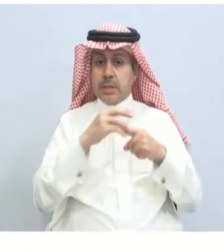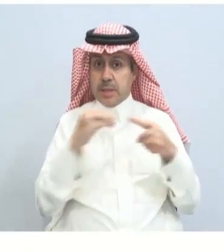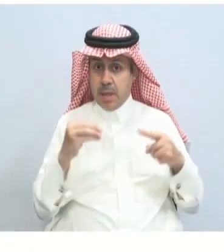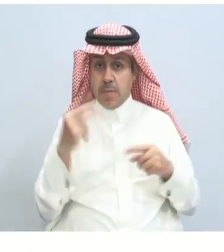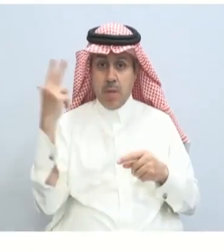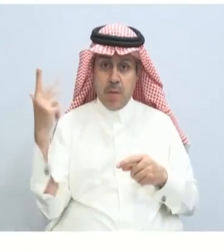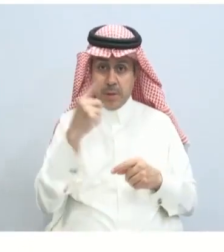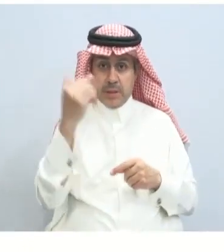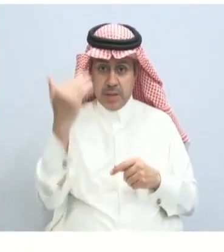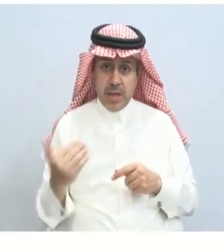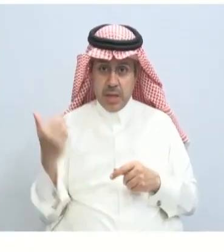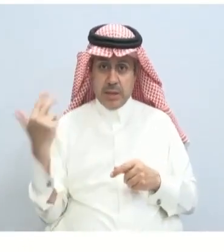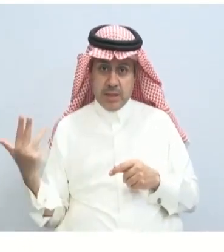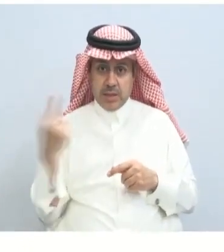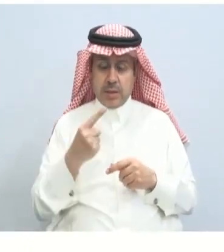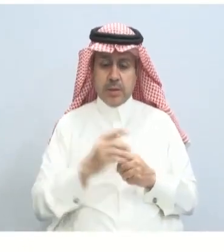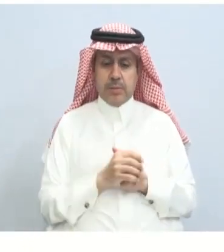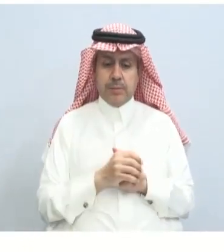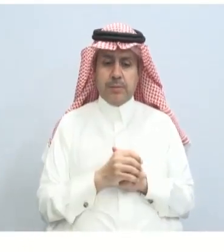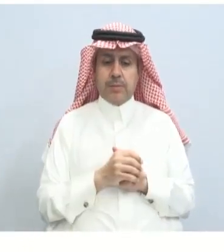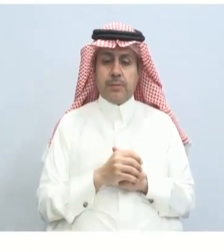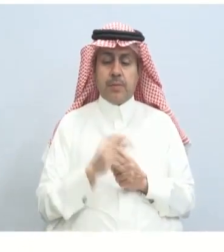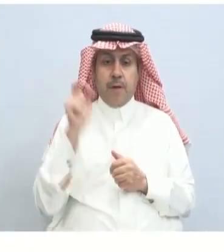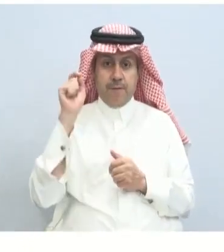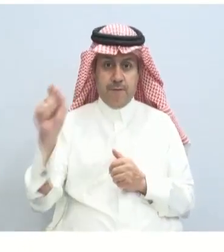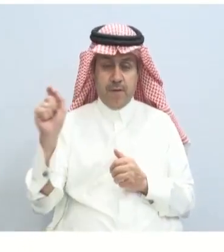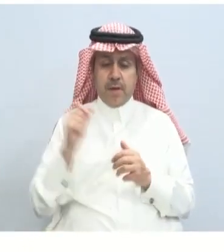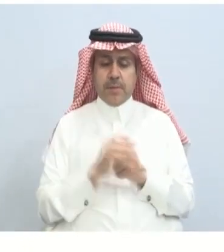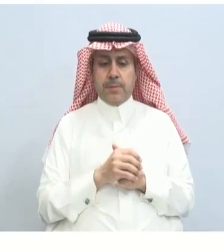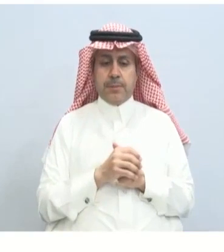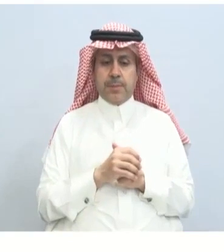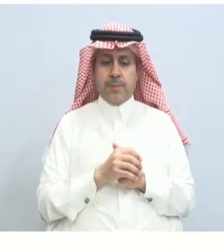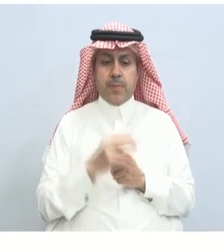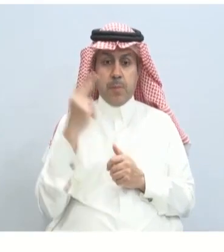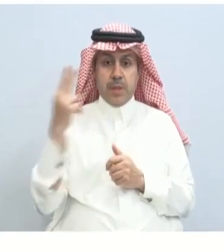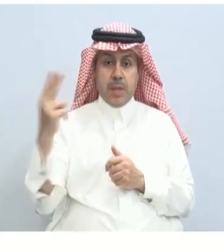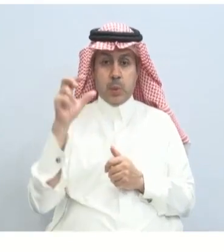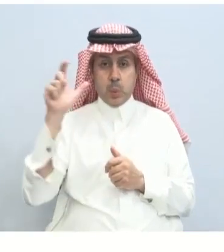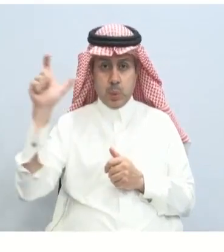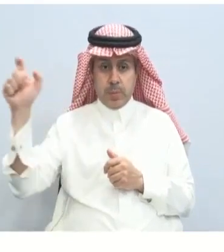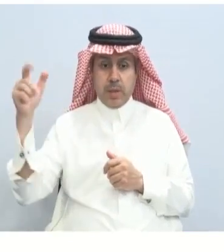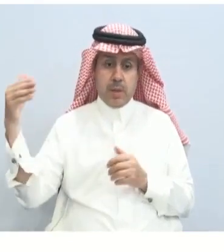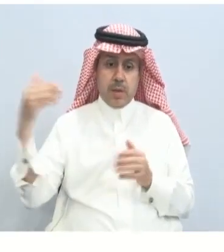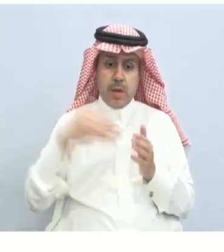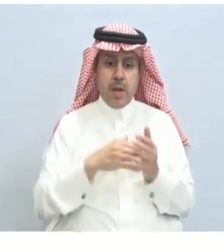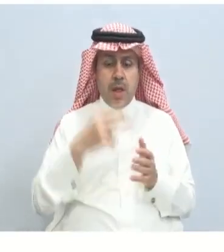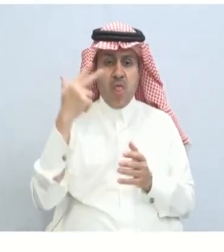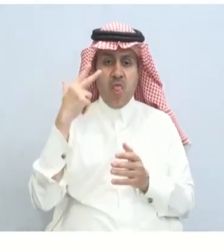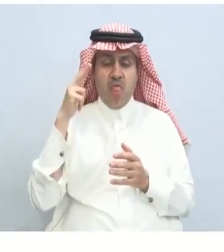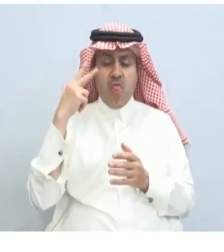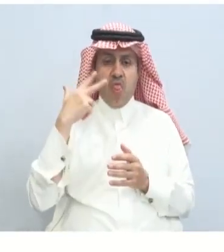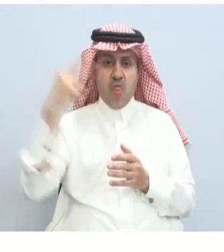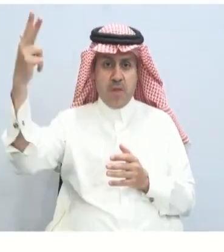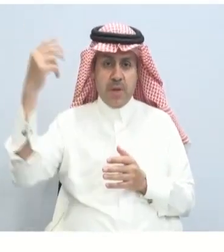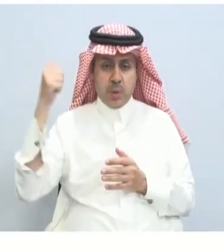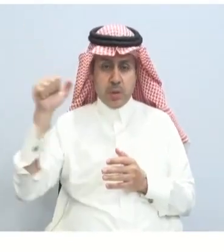على 19 ثيتا من 270 ل 360 فاوجد القيمه الدقيقه للكوك